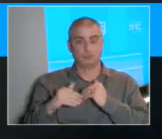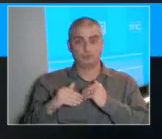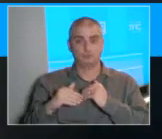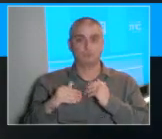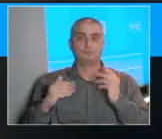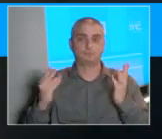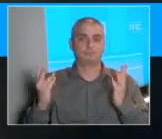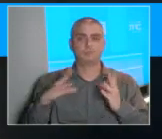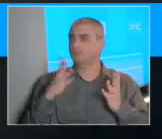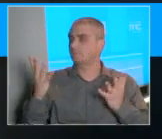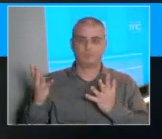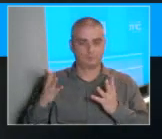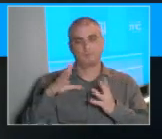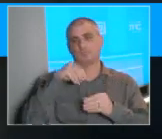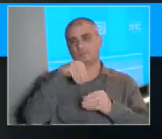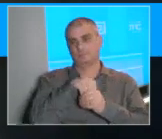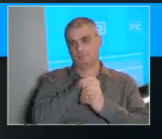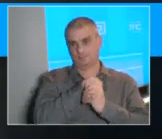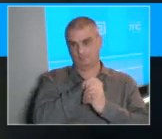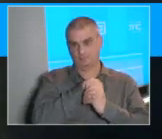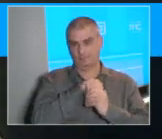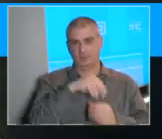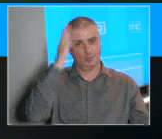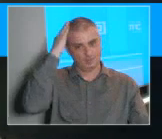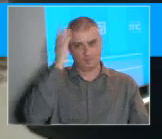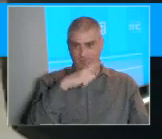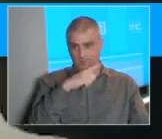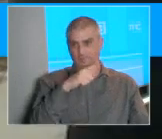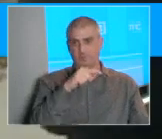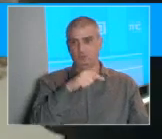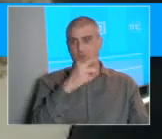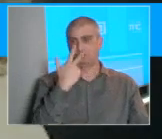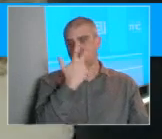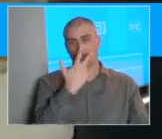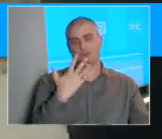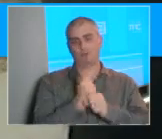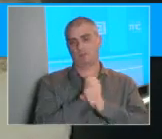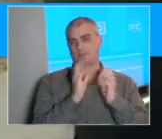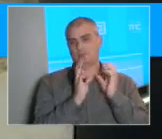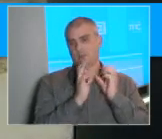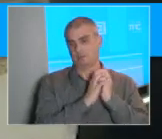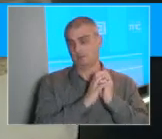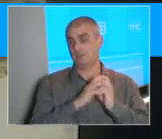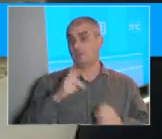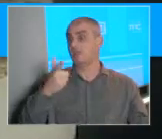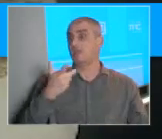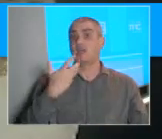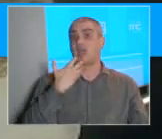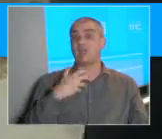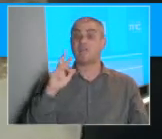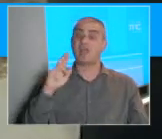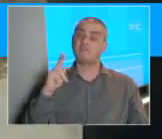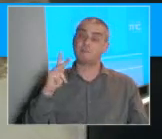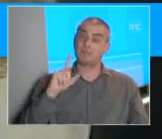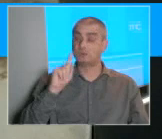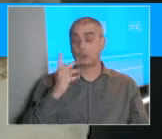נראה לי שבסופו של דבר ימצא את עצמו אצל נפתלי בנט, כי הם שלישייה מנצחת. רפי פרץ